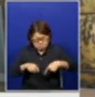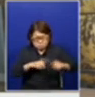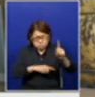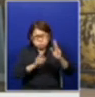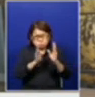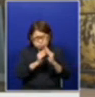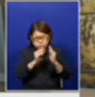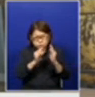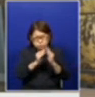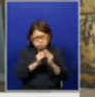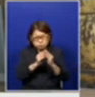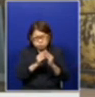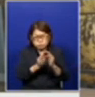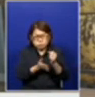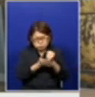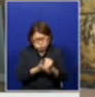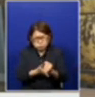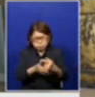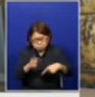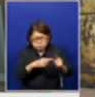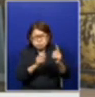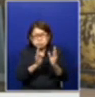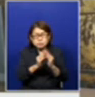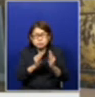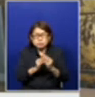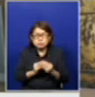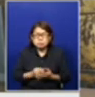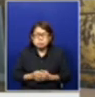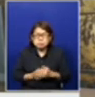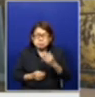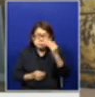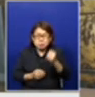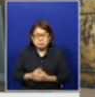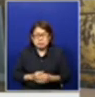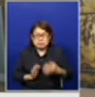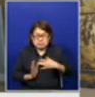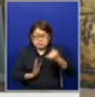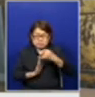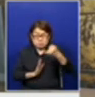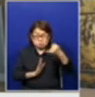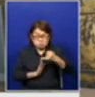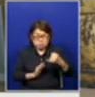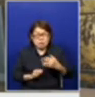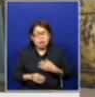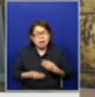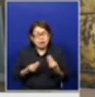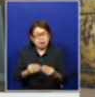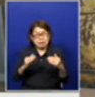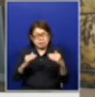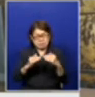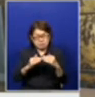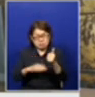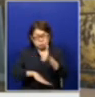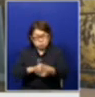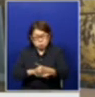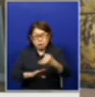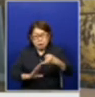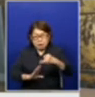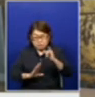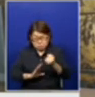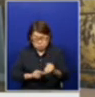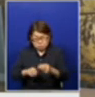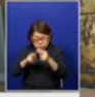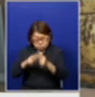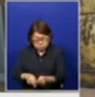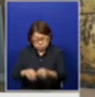ครับที่จังหวัดเขาให้สิทธิ์ผู้ว่าได้ตัดสินใจดำเนินการเรื่องต่างๆภายในจังหวัดเป็นสิทธิ์